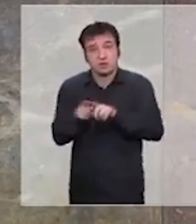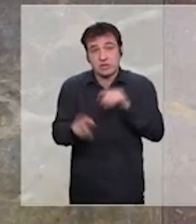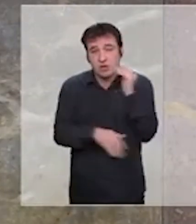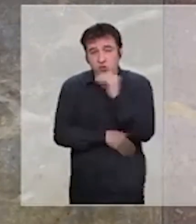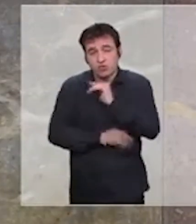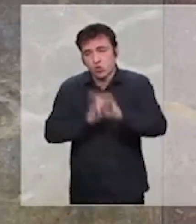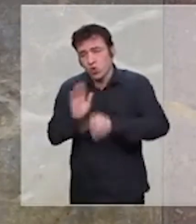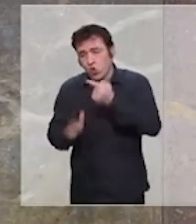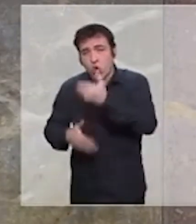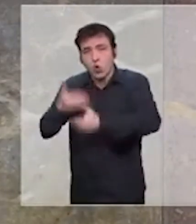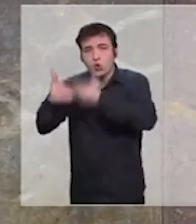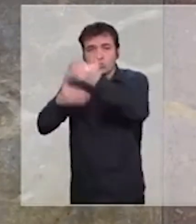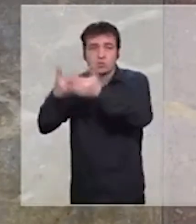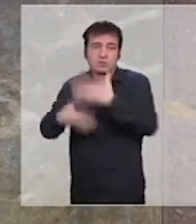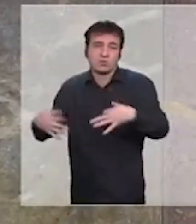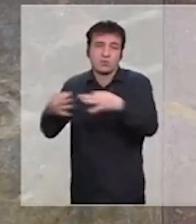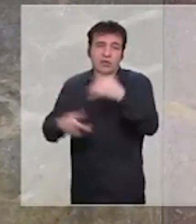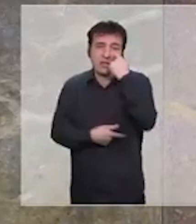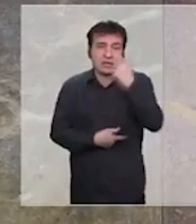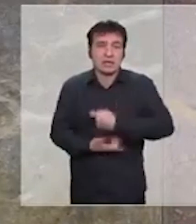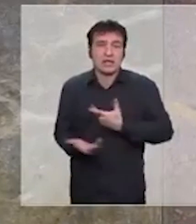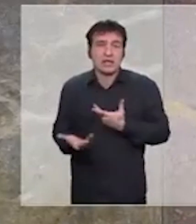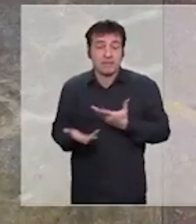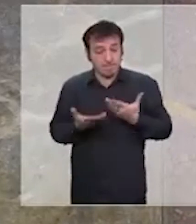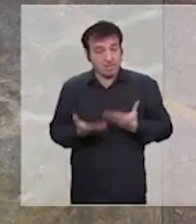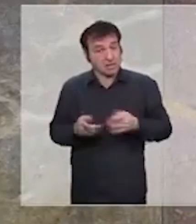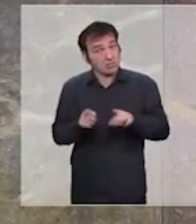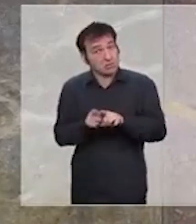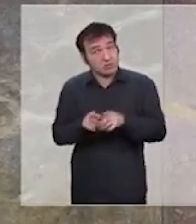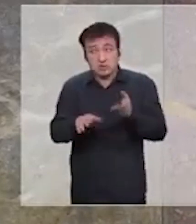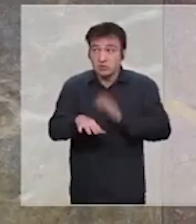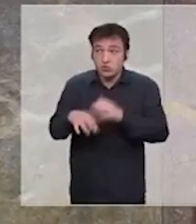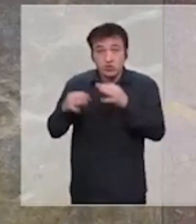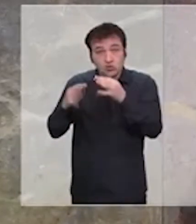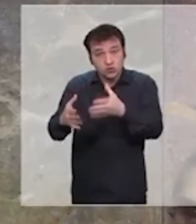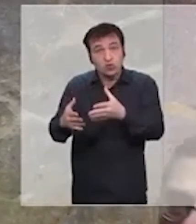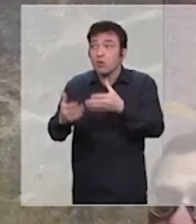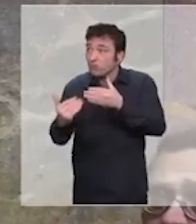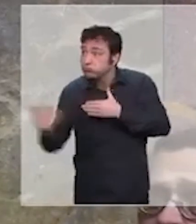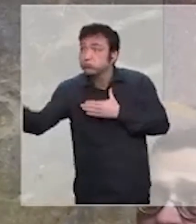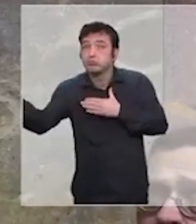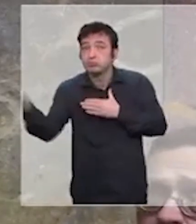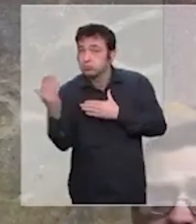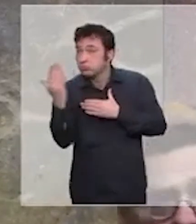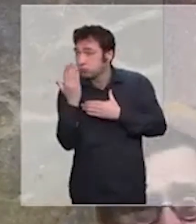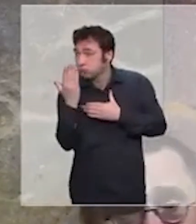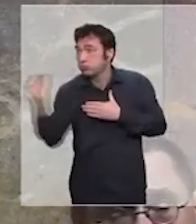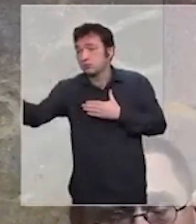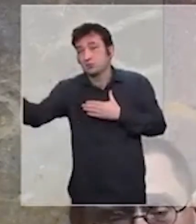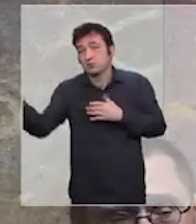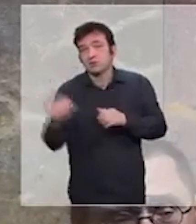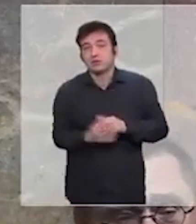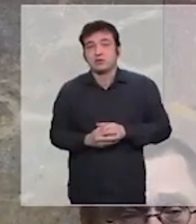de reconstruction de l'Ukraine, maintenant, mais aussi sur le long, le moyen et le long terme? Et